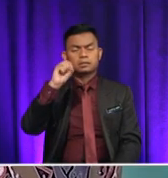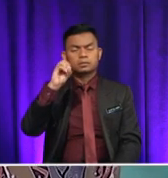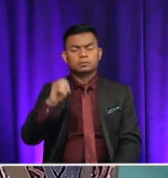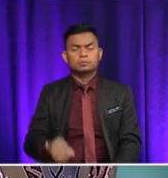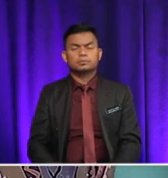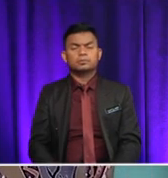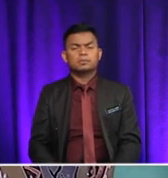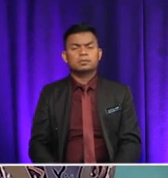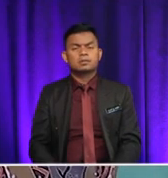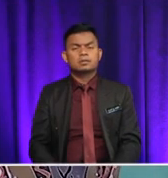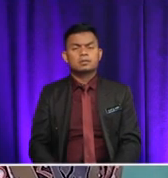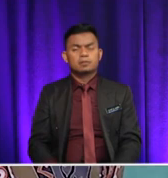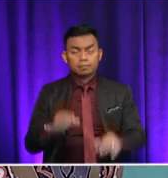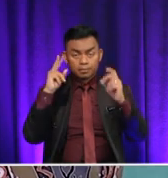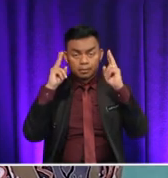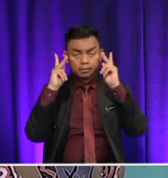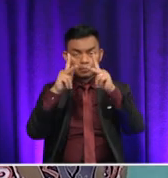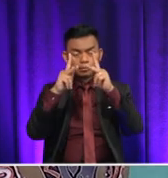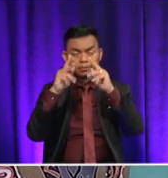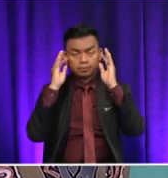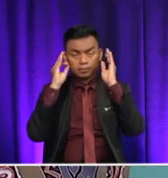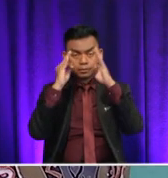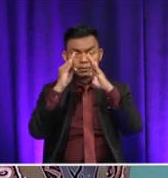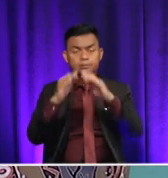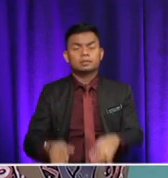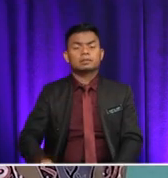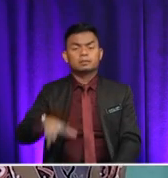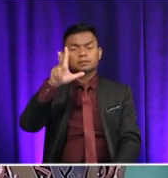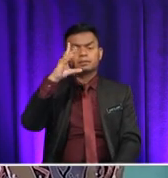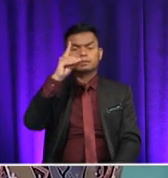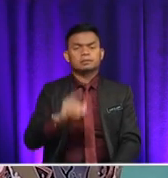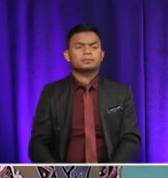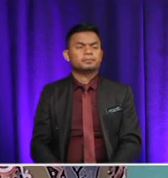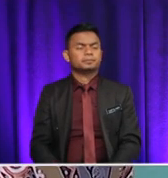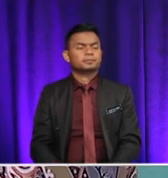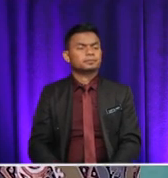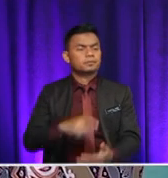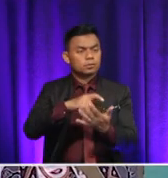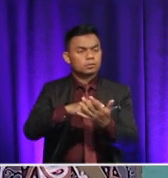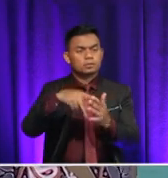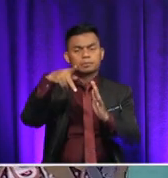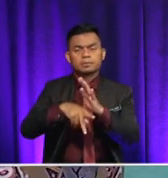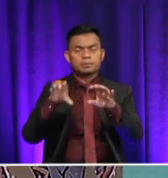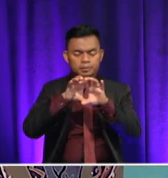yaitu pandangan 3 dimensi Oke lukisan pepaya